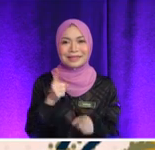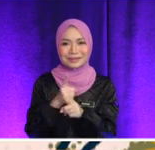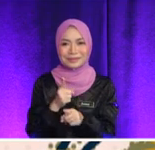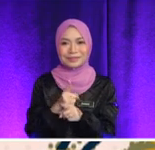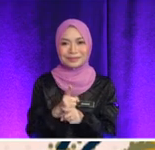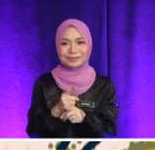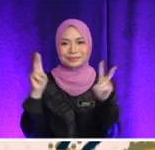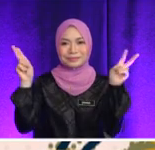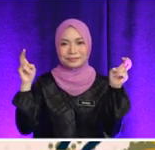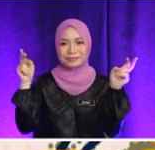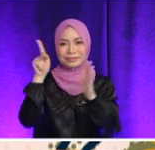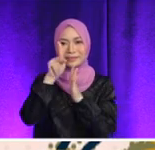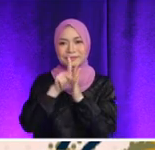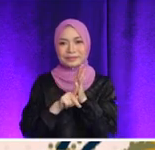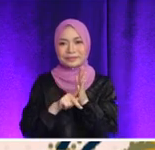kehidupan